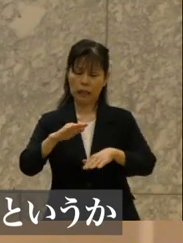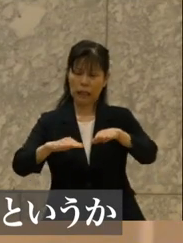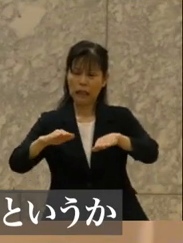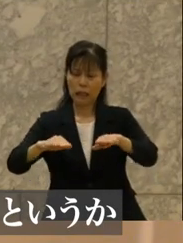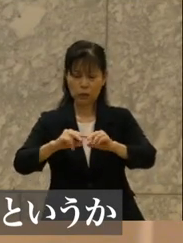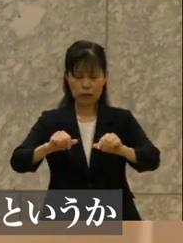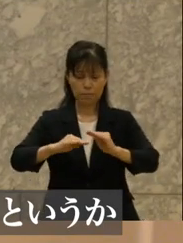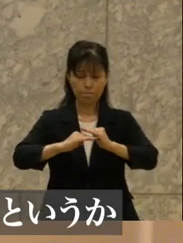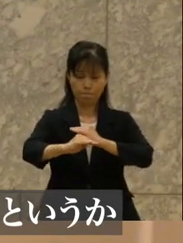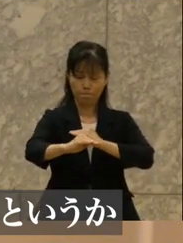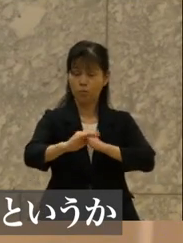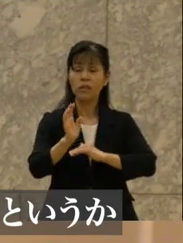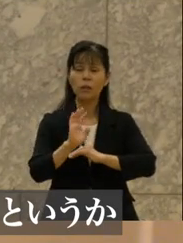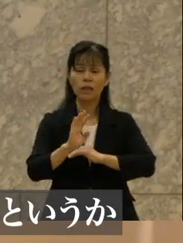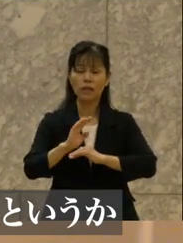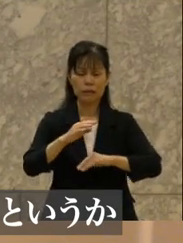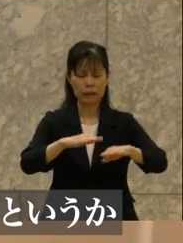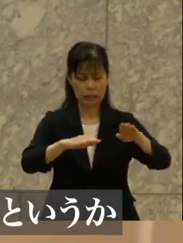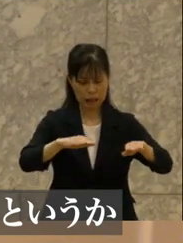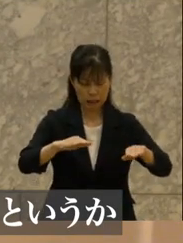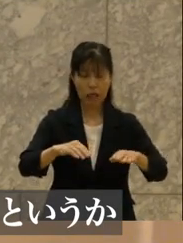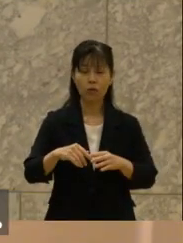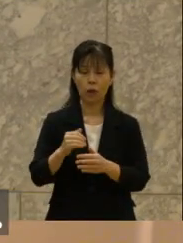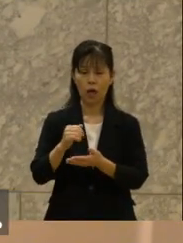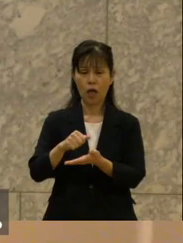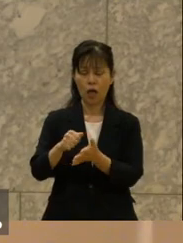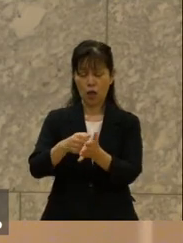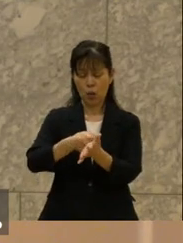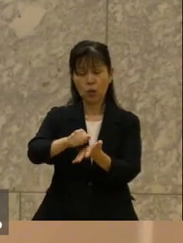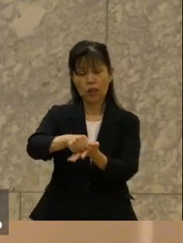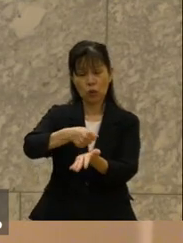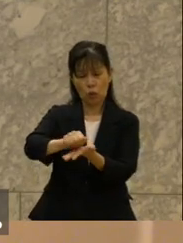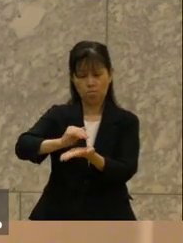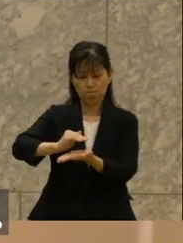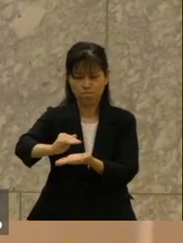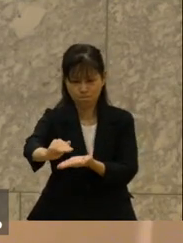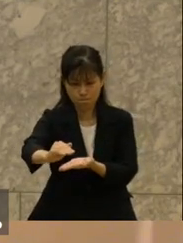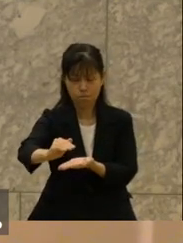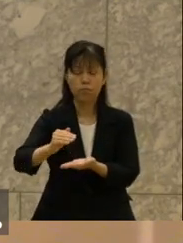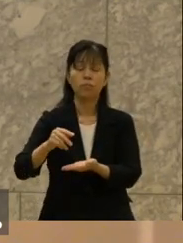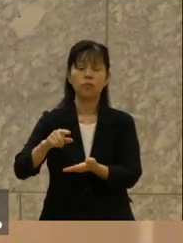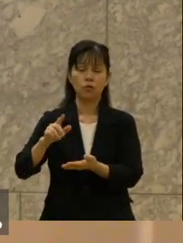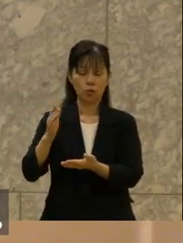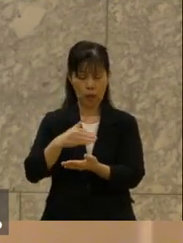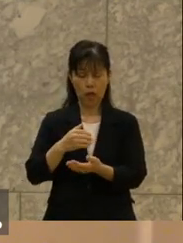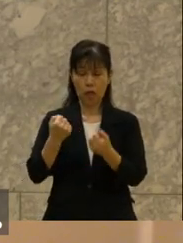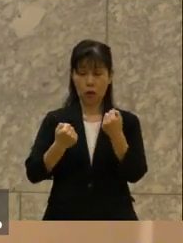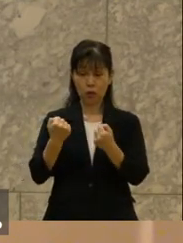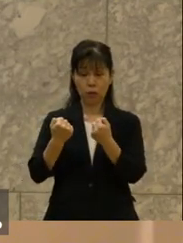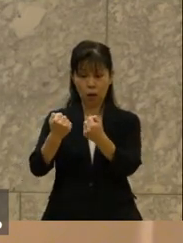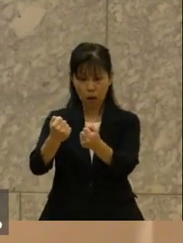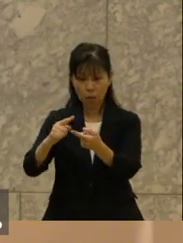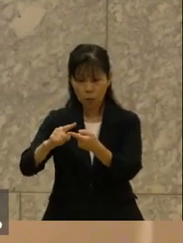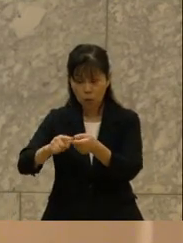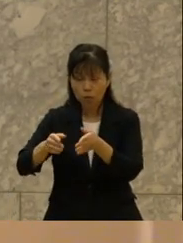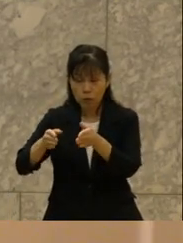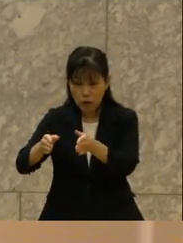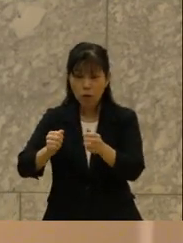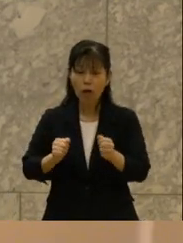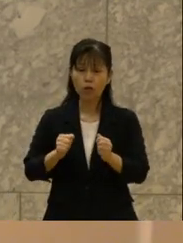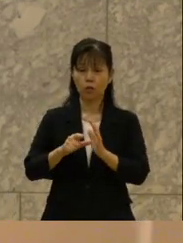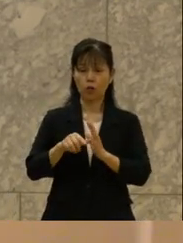そのコンクリートロードというかアスファルトとかなんかそういう車が走るような道を走る時もあれば